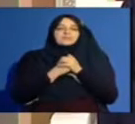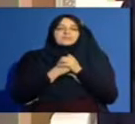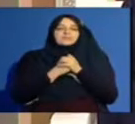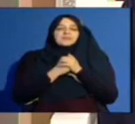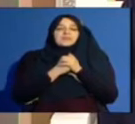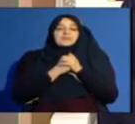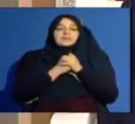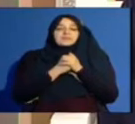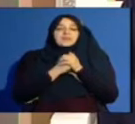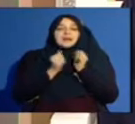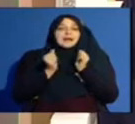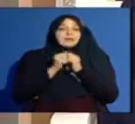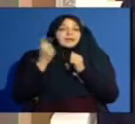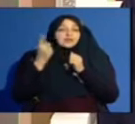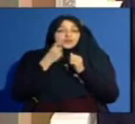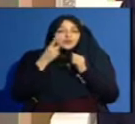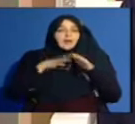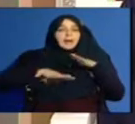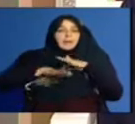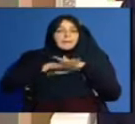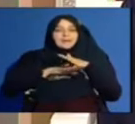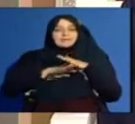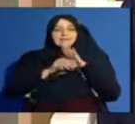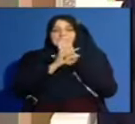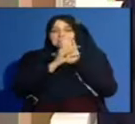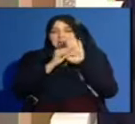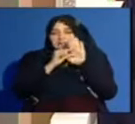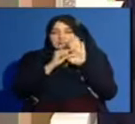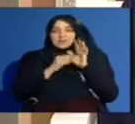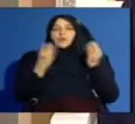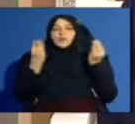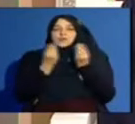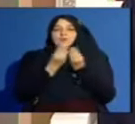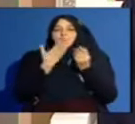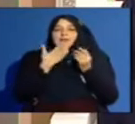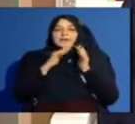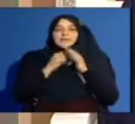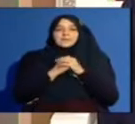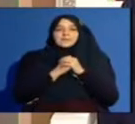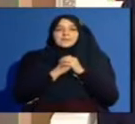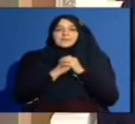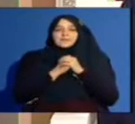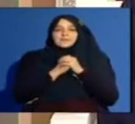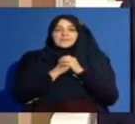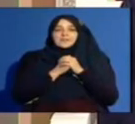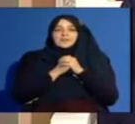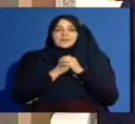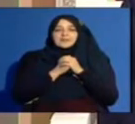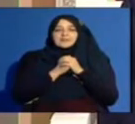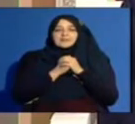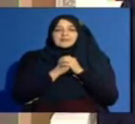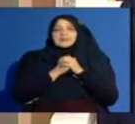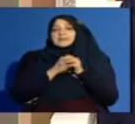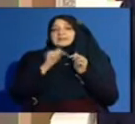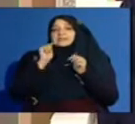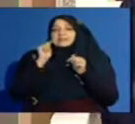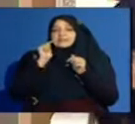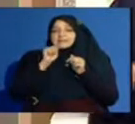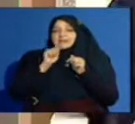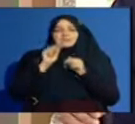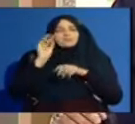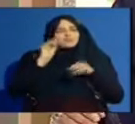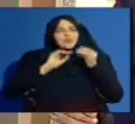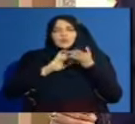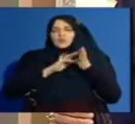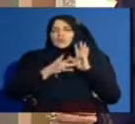الآية الكريمة من ذكر الله العزيز الحكيم، ألا وهي والصلح خير. هذه الآية الكريمة التي تعالج